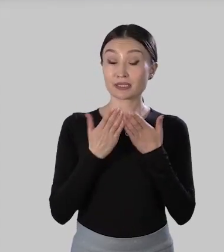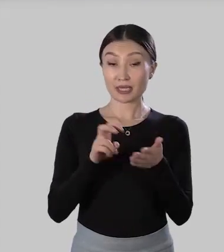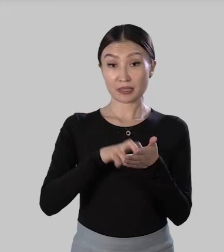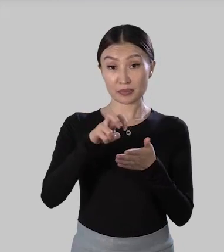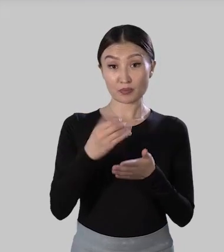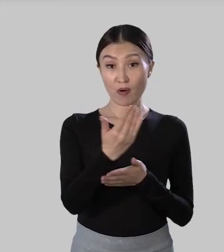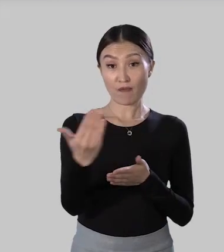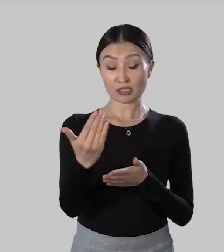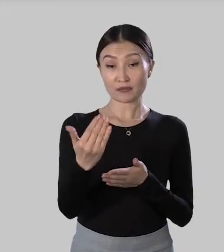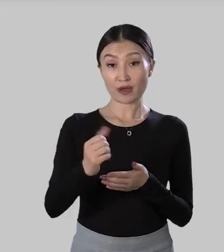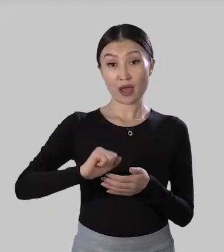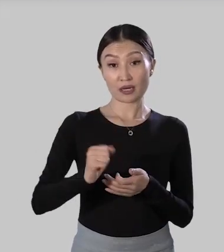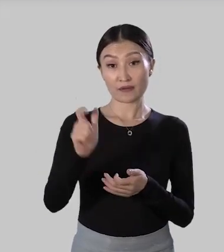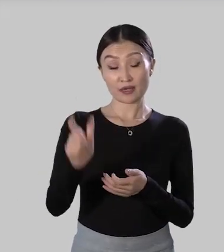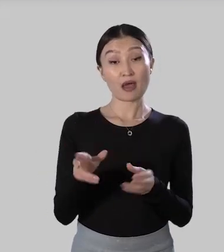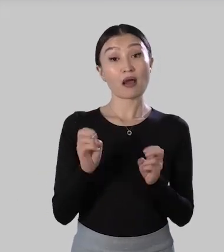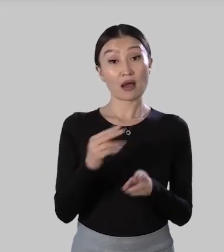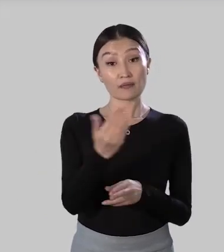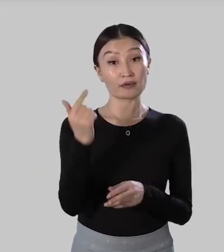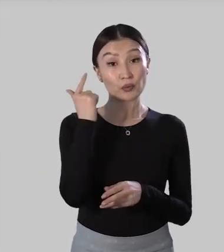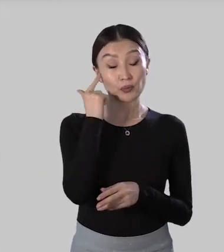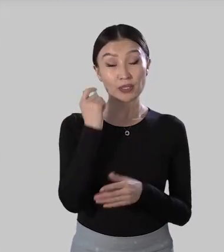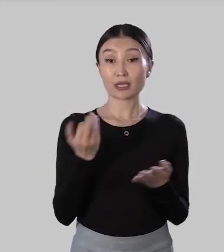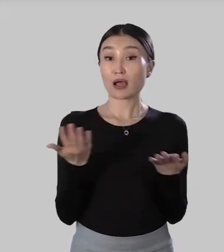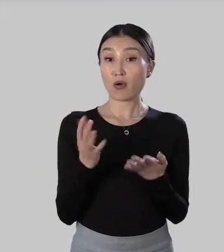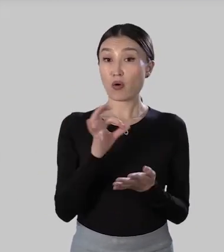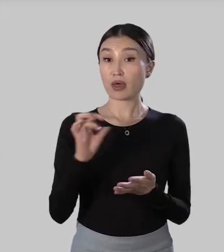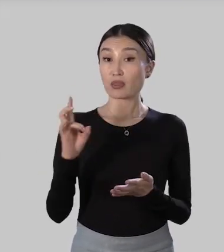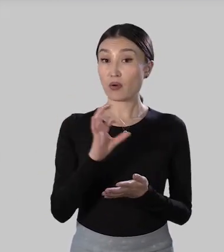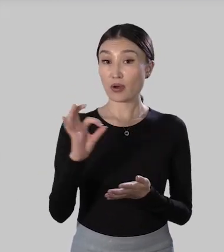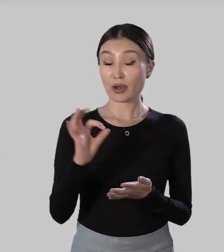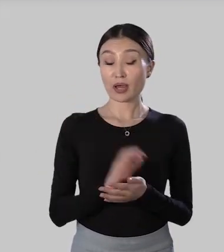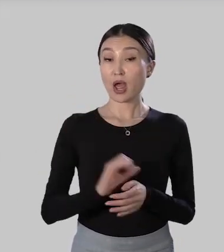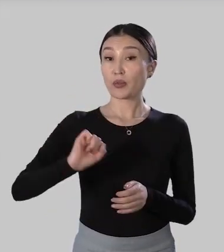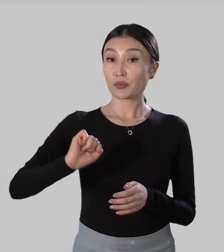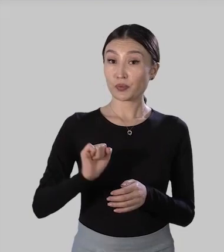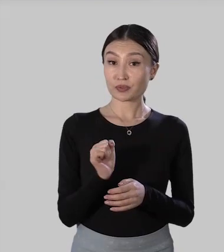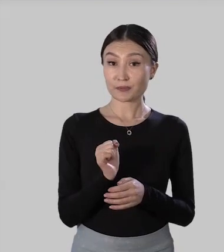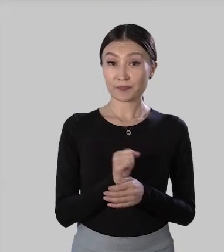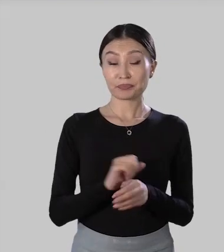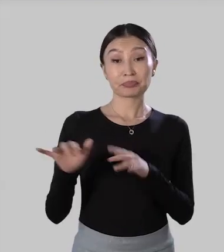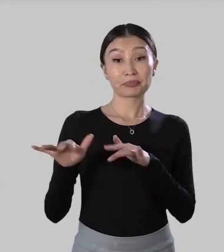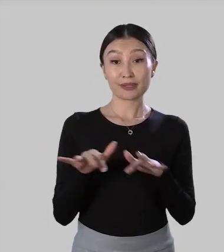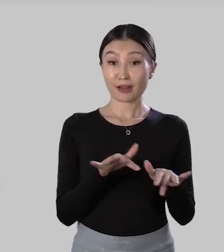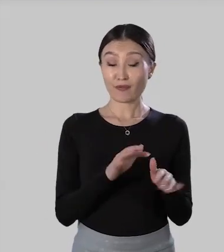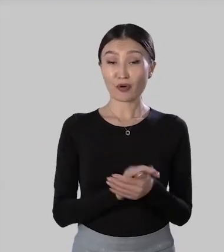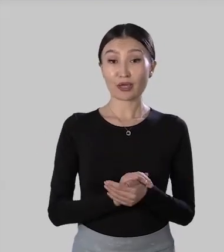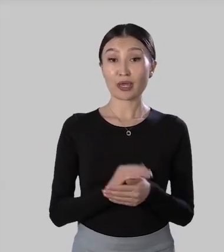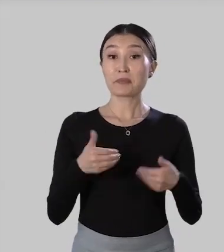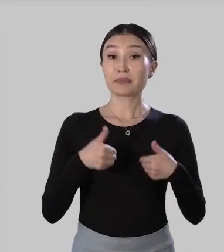Прочитайте письмо вашего ровесника. Как вы думаете, какое оно? Дружеское,